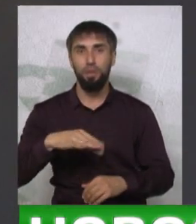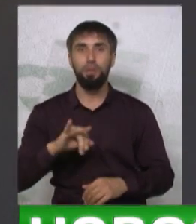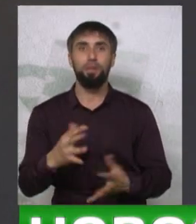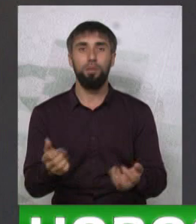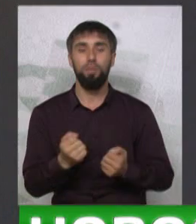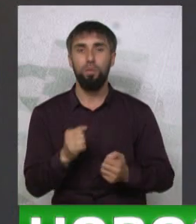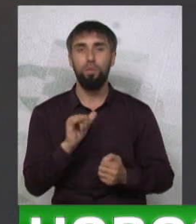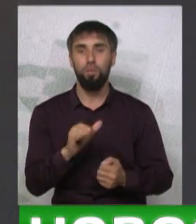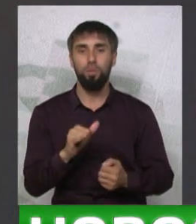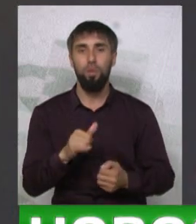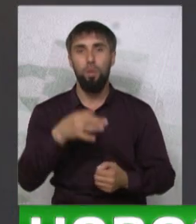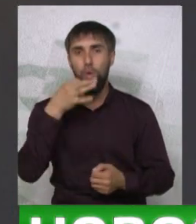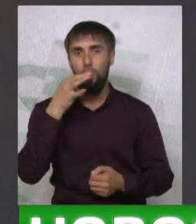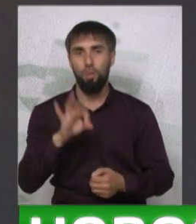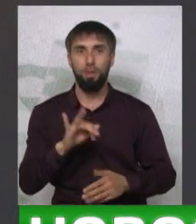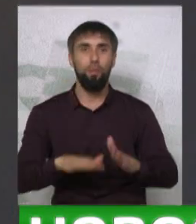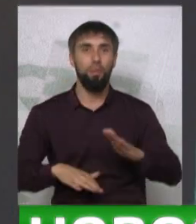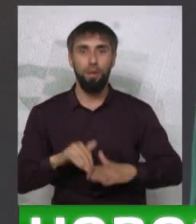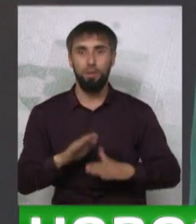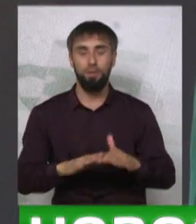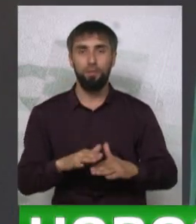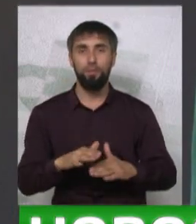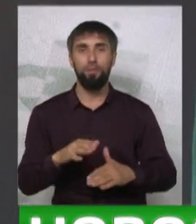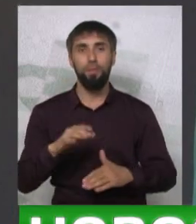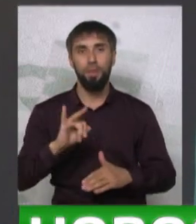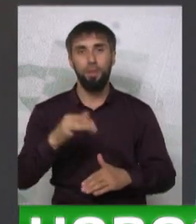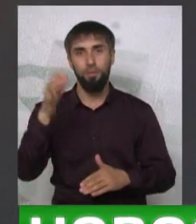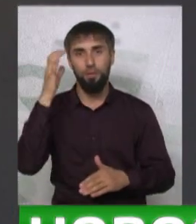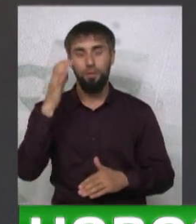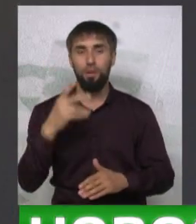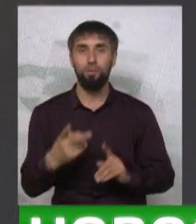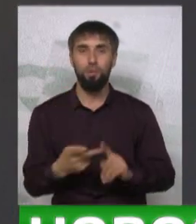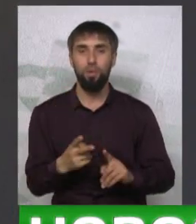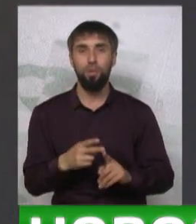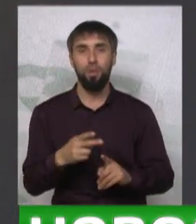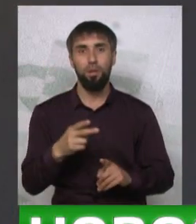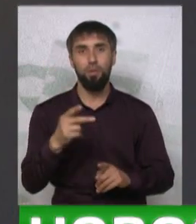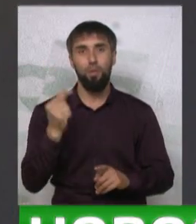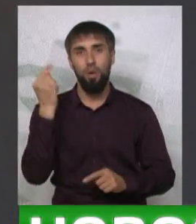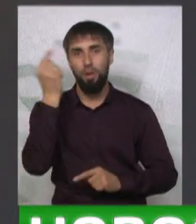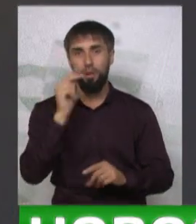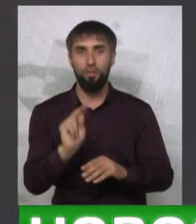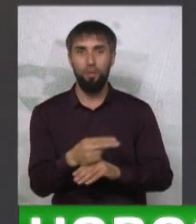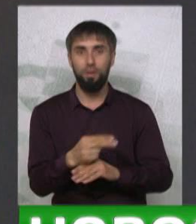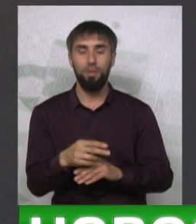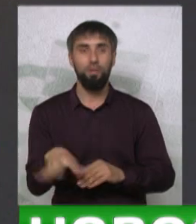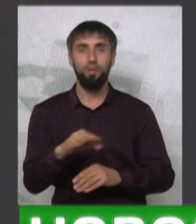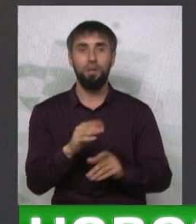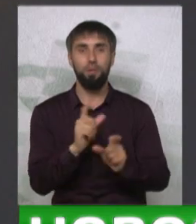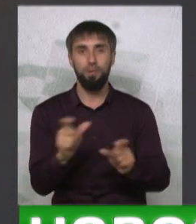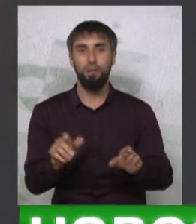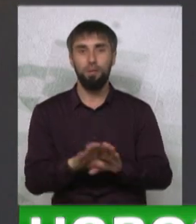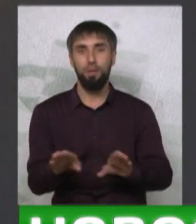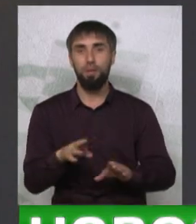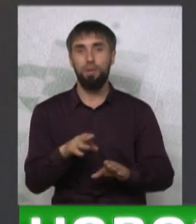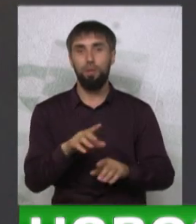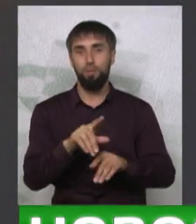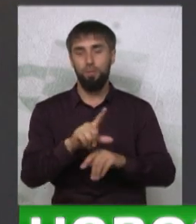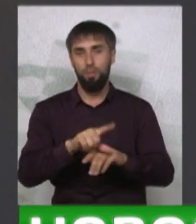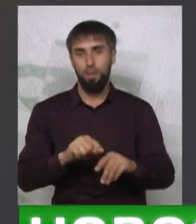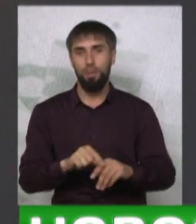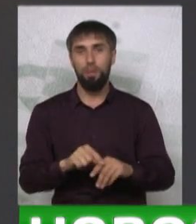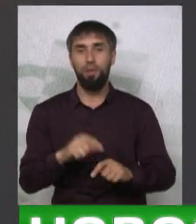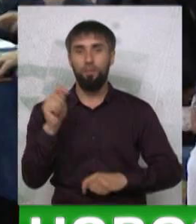ими практического опыта и знаний. Второе – эффективное моральное воспитание всех остальных граждан на примере таких акций,